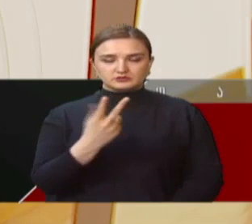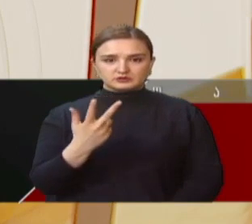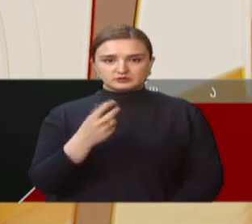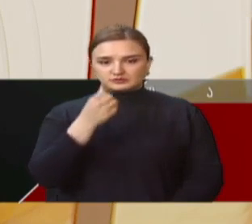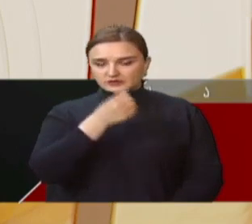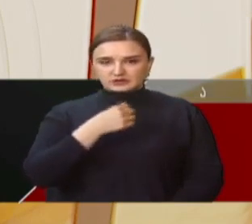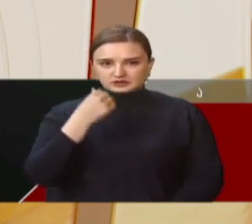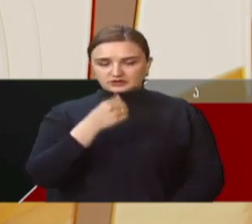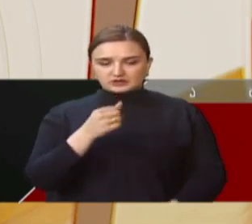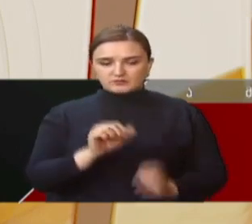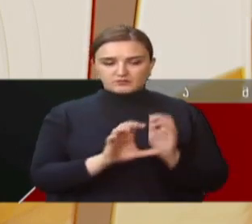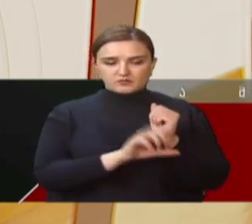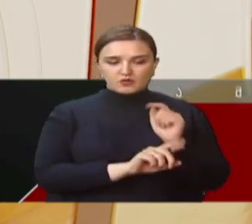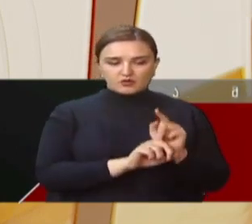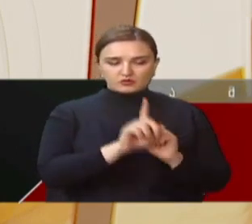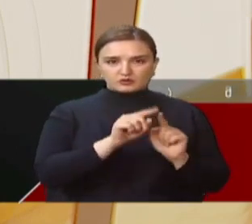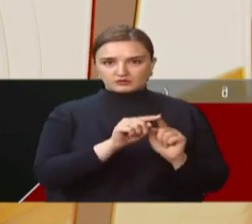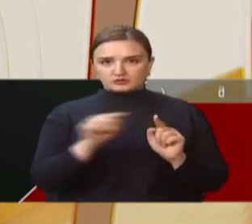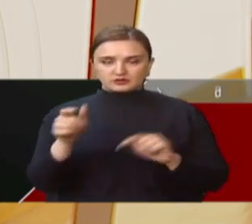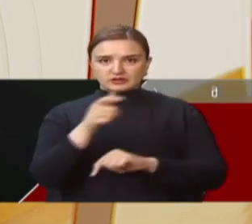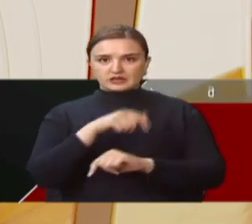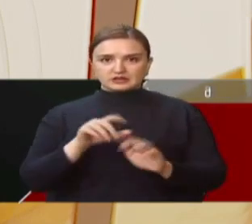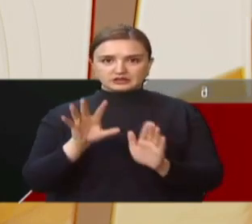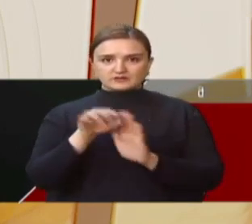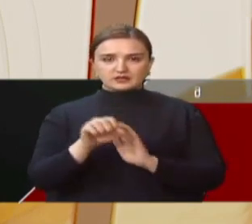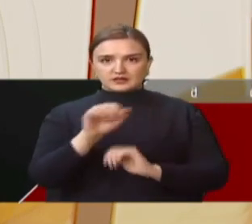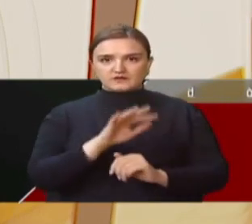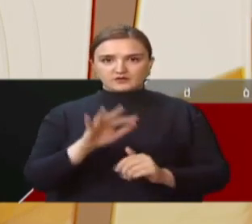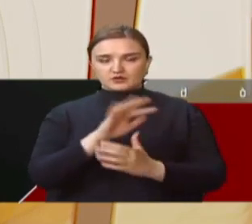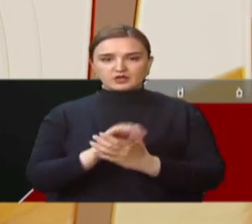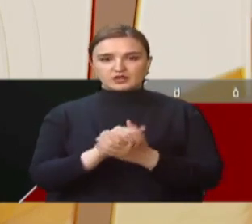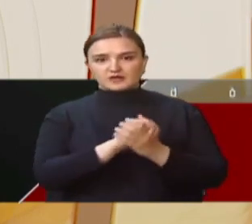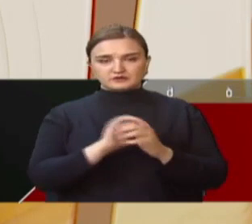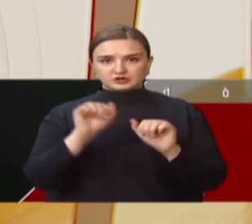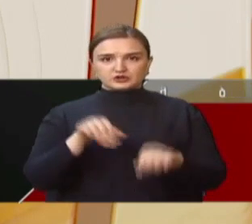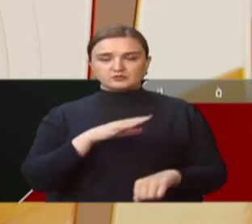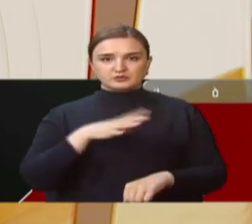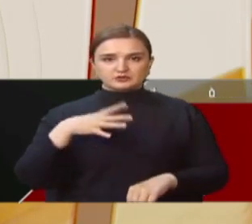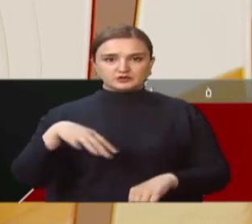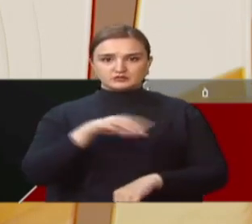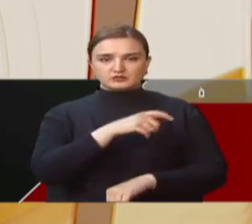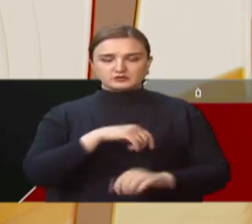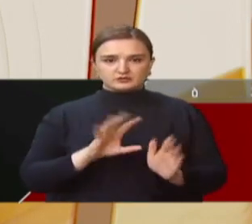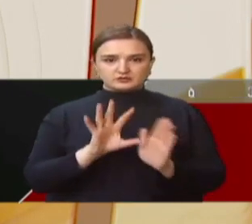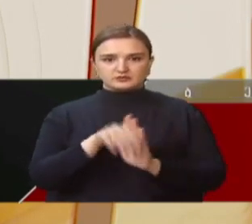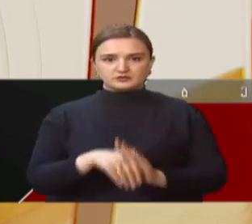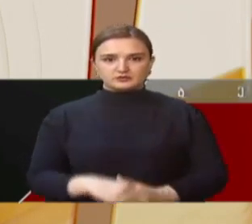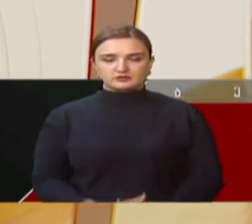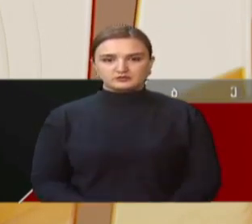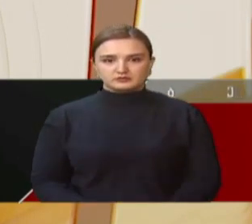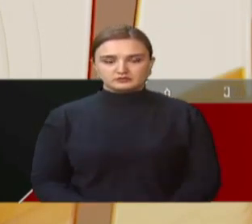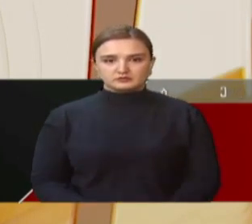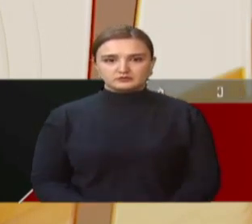2023 წლის ბოლოდან იწყება gazeurianeba ევროკავშირის წევრი შეიძლება გახდეს საქართველო და ჩვენ